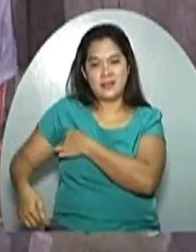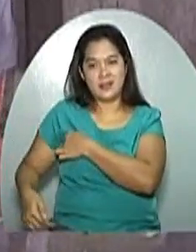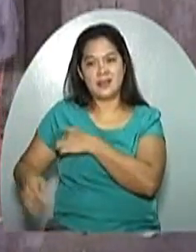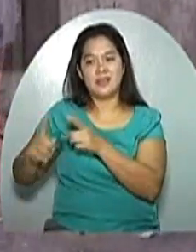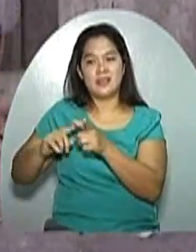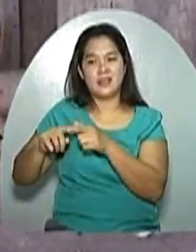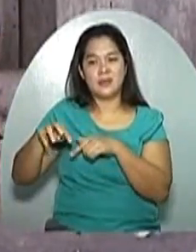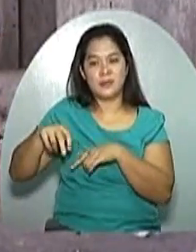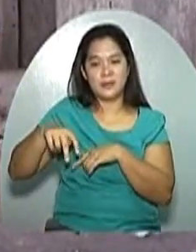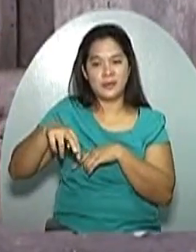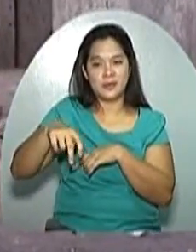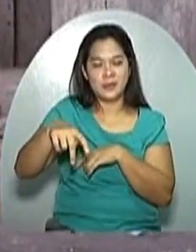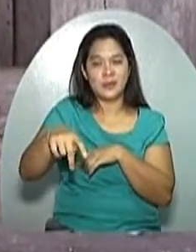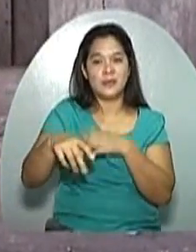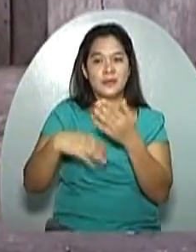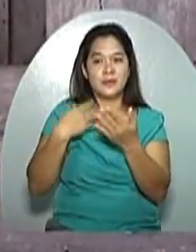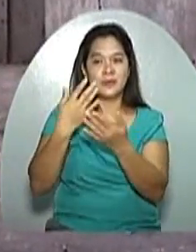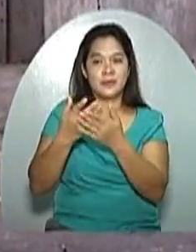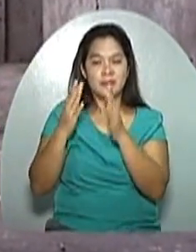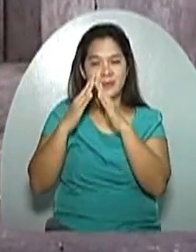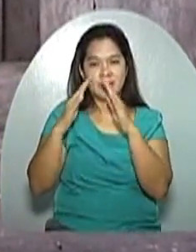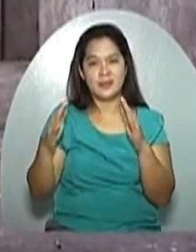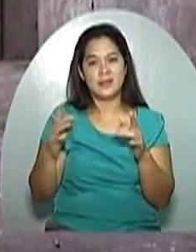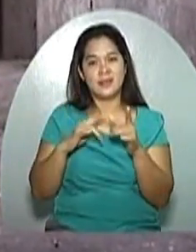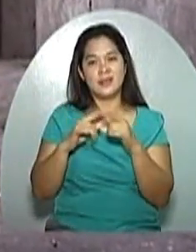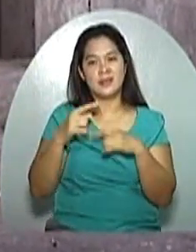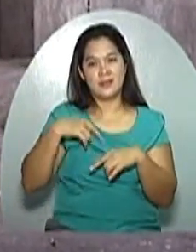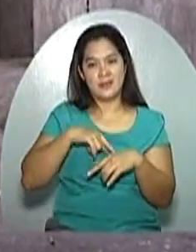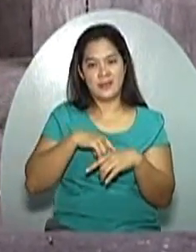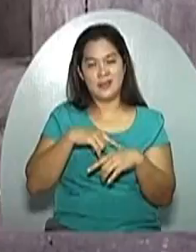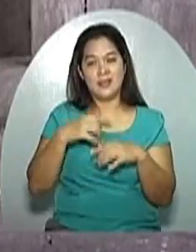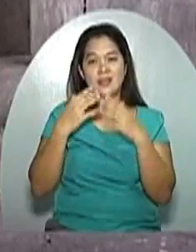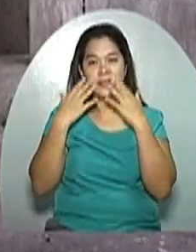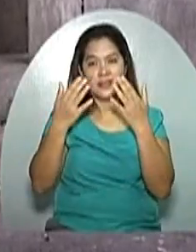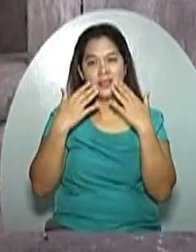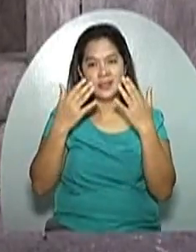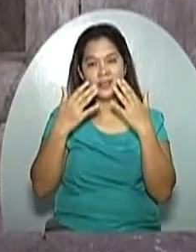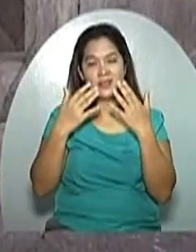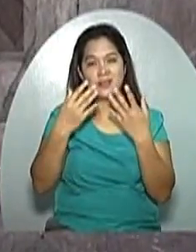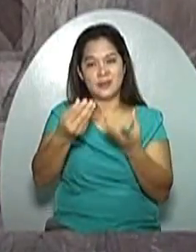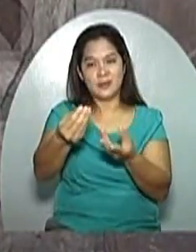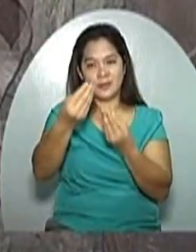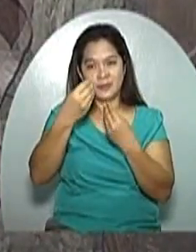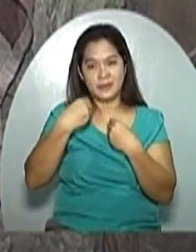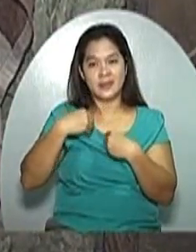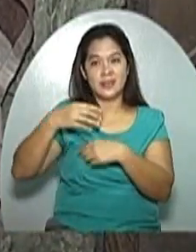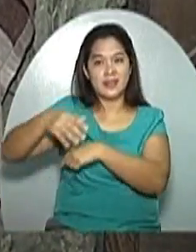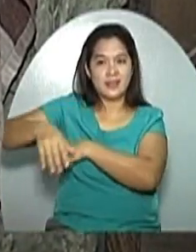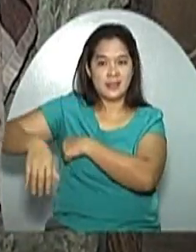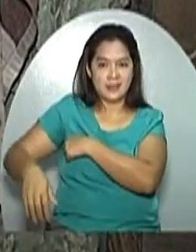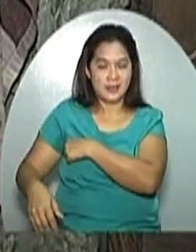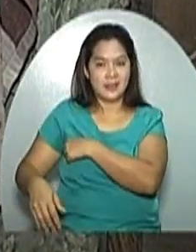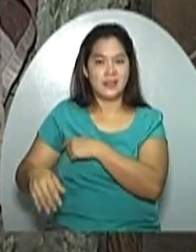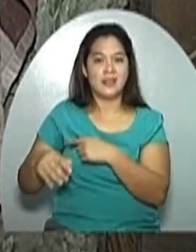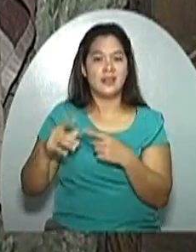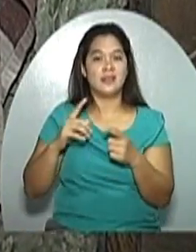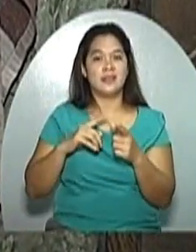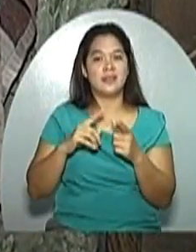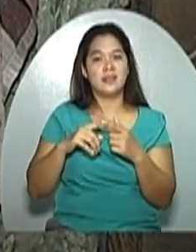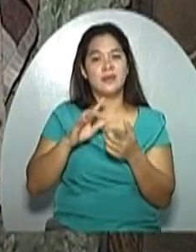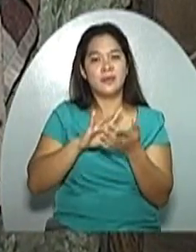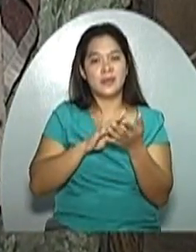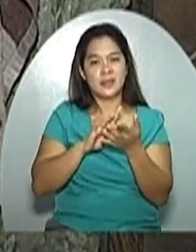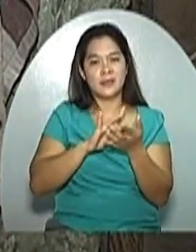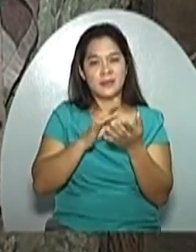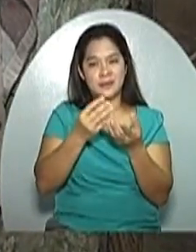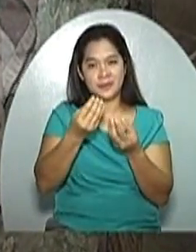saklay. Naglakad siya patungo sa kanilang bahay. Nagpapasalamat po ako sa nag-donate sa akin po ng saklay, saka